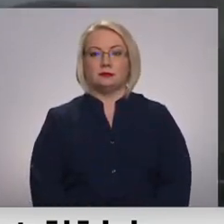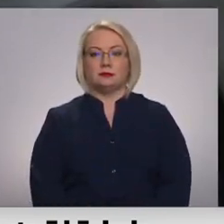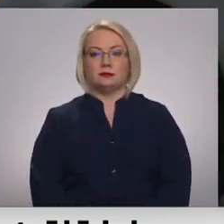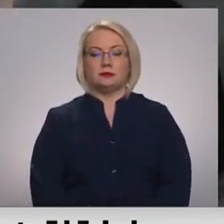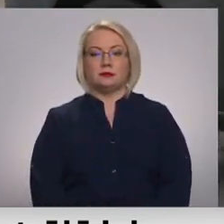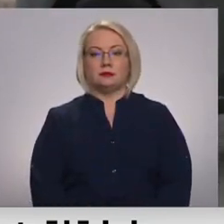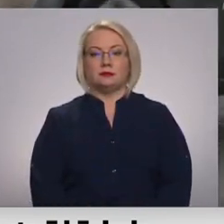Latvijas televīzija.